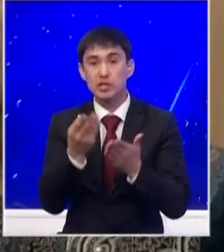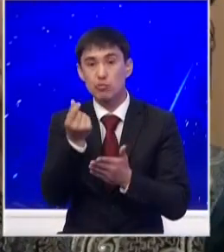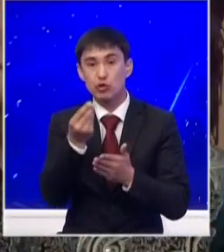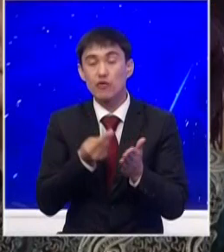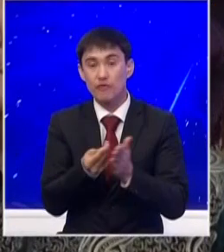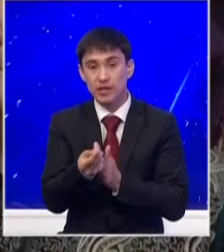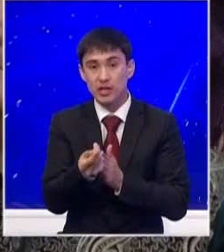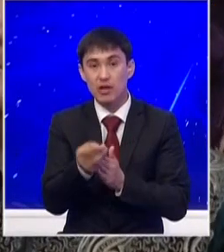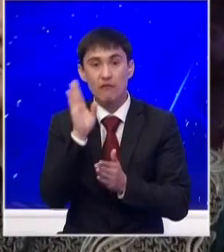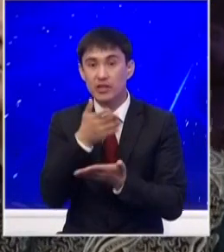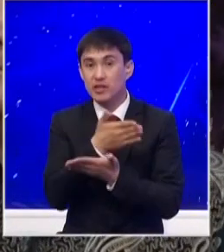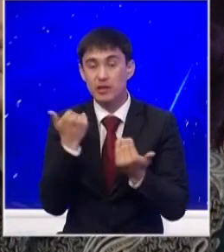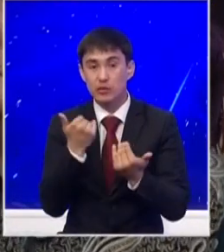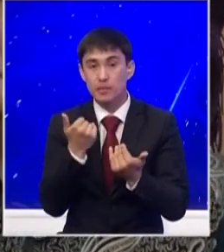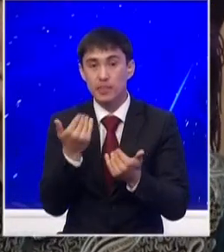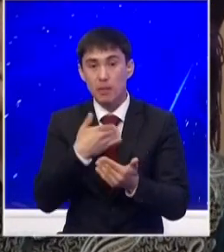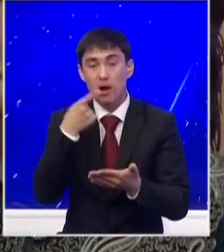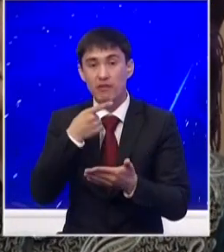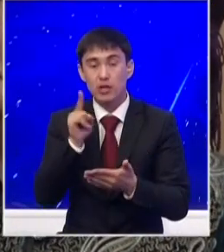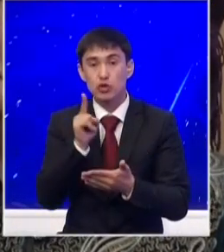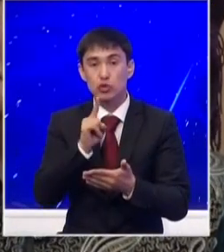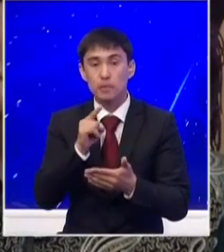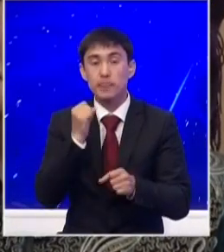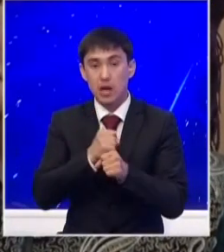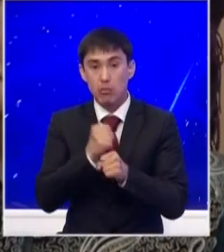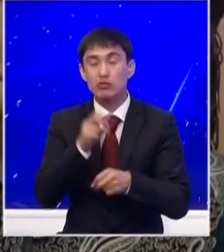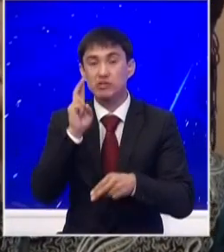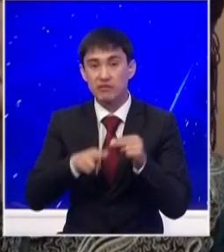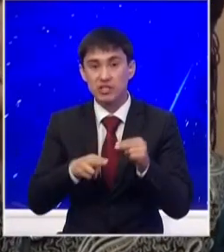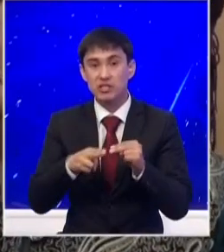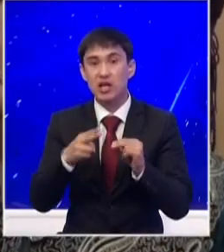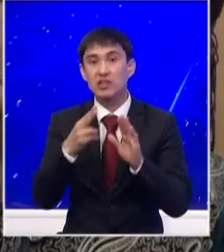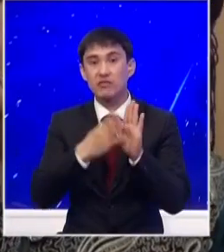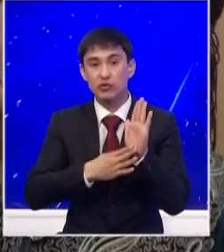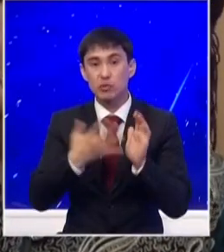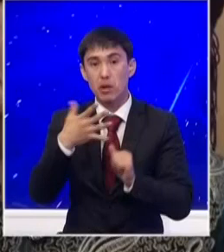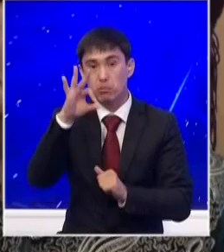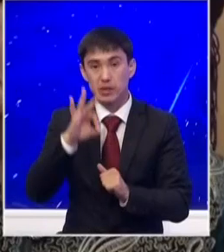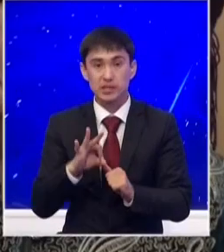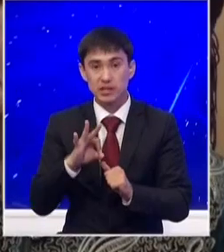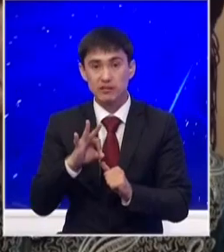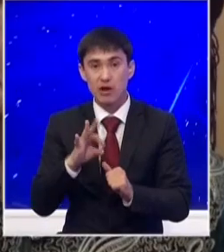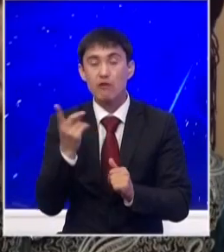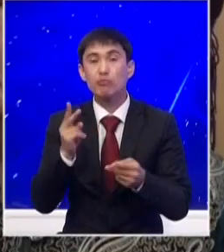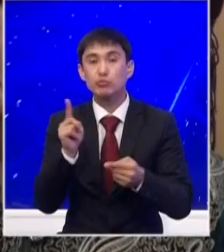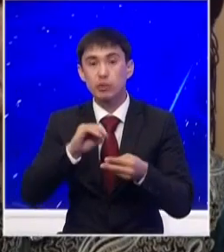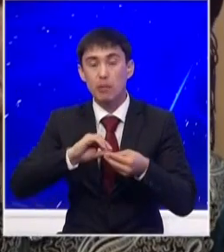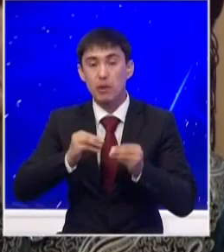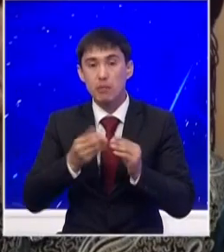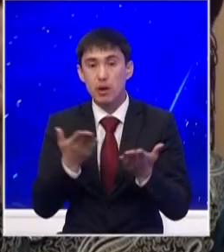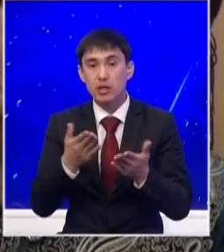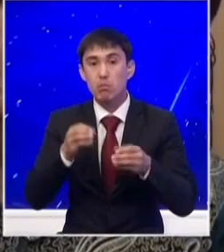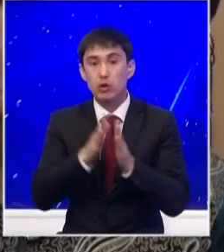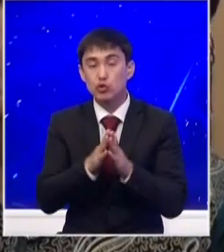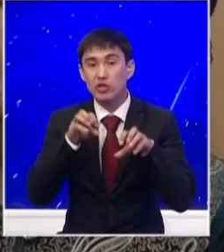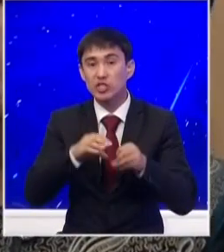бюджетно выделен воды Еще нет нам говорили что работы завершены на 95 процентов В чем проблема Я